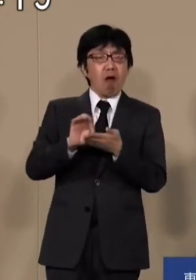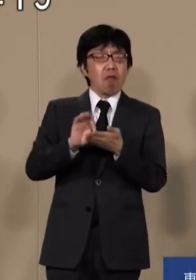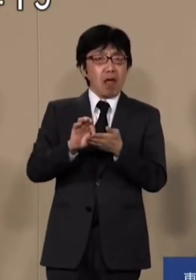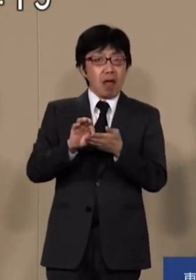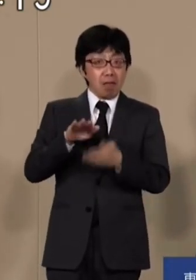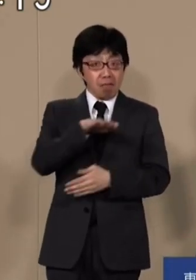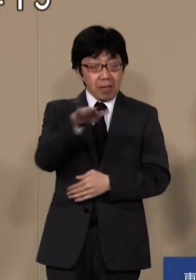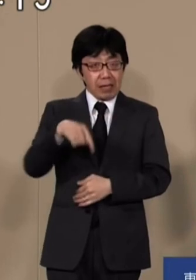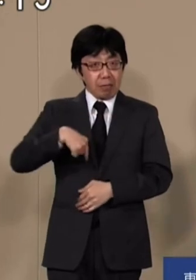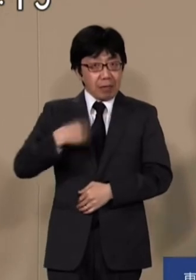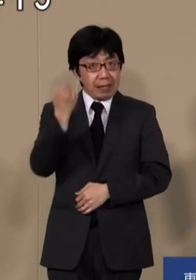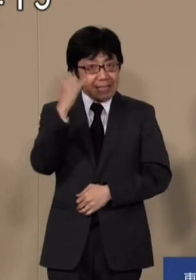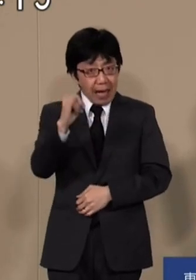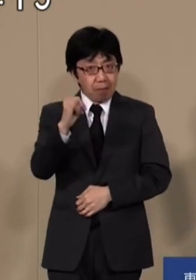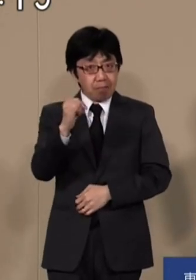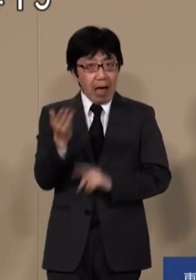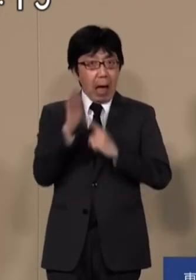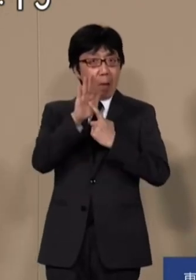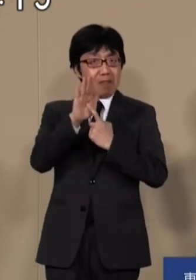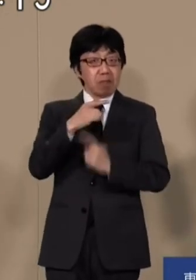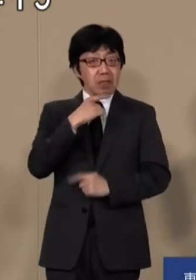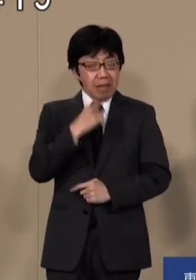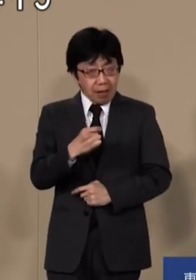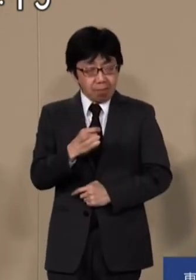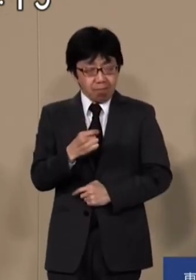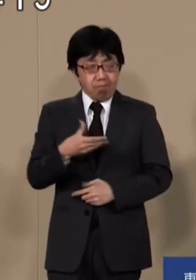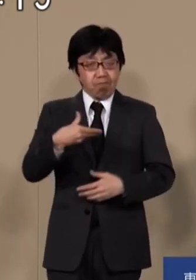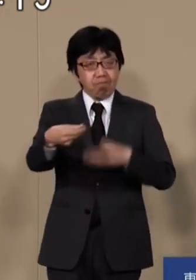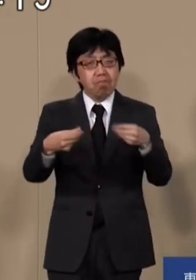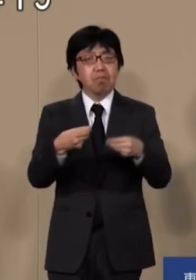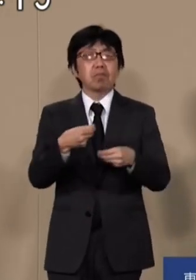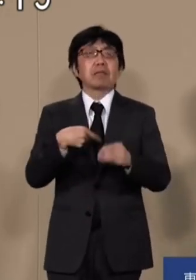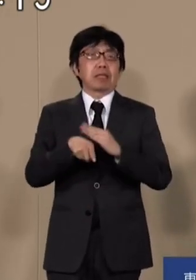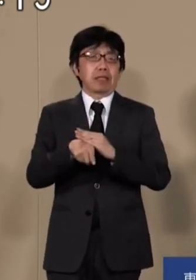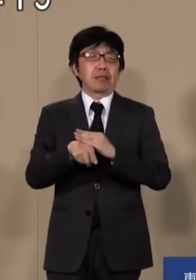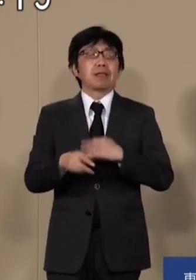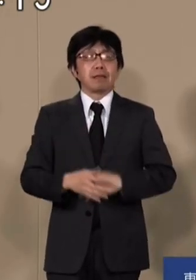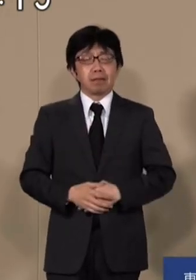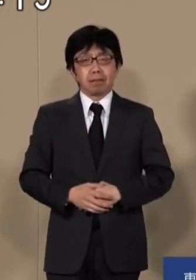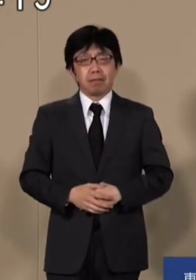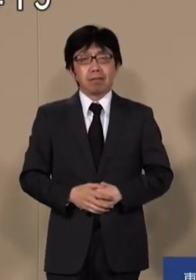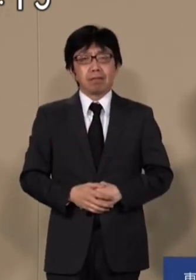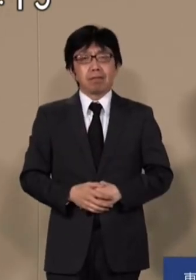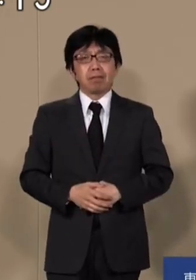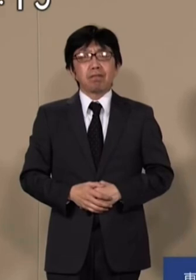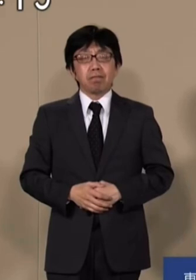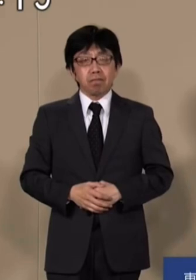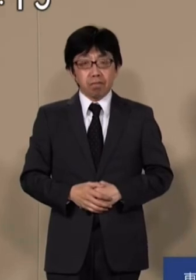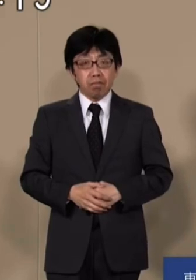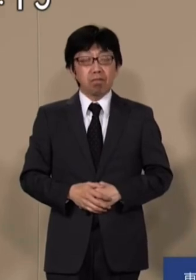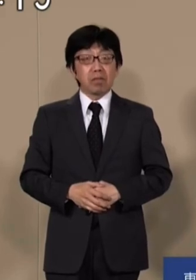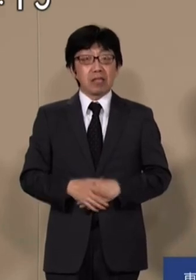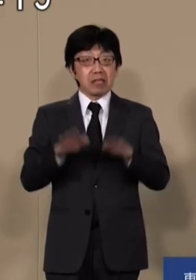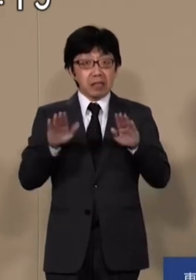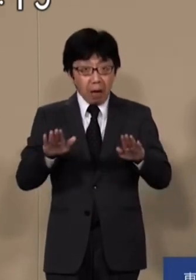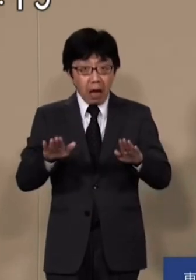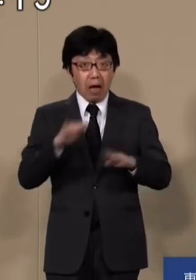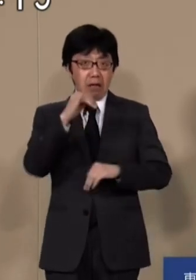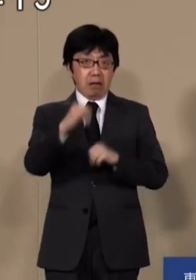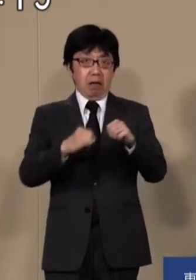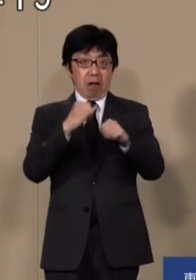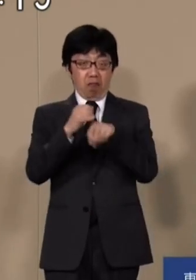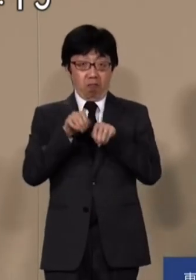意見を是非ともアピールして欲しいと我々は考えています同時にインターネットが普及した